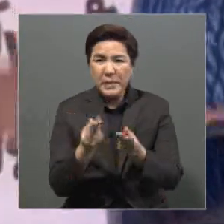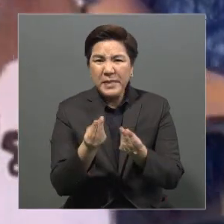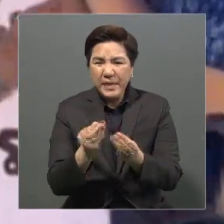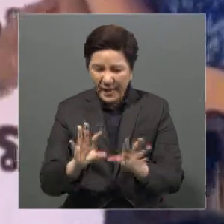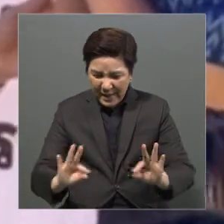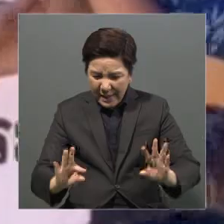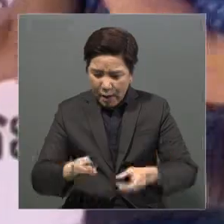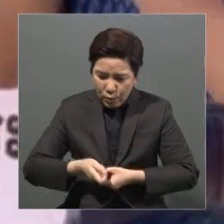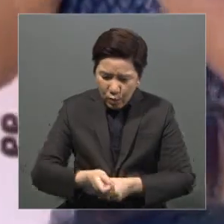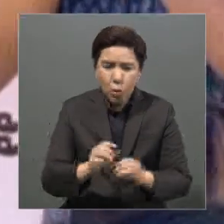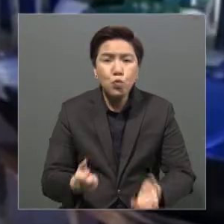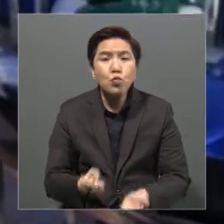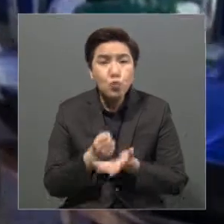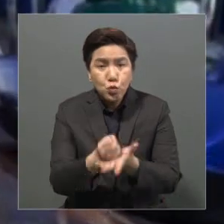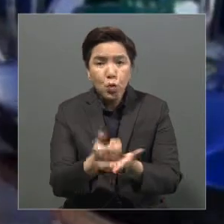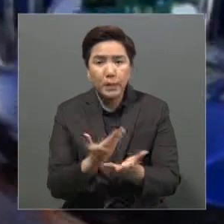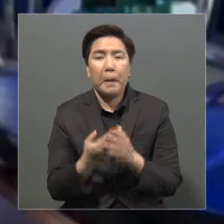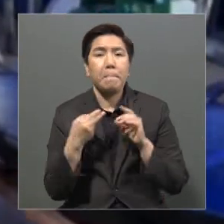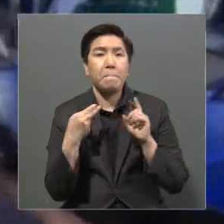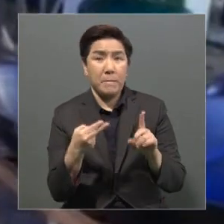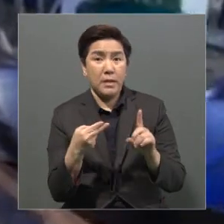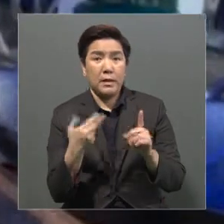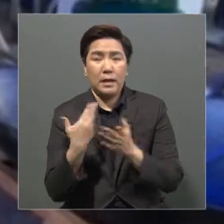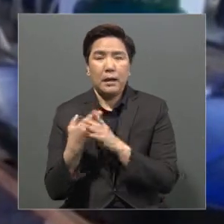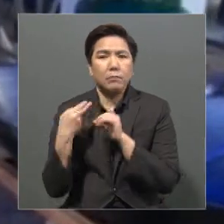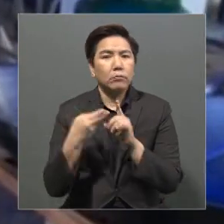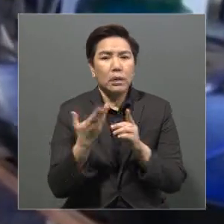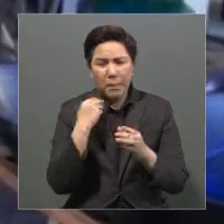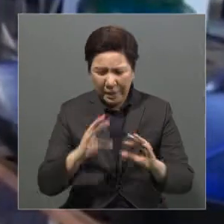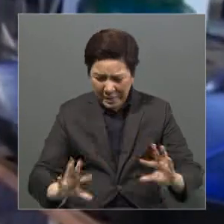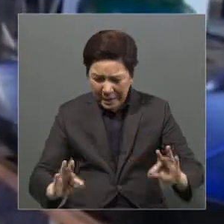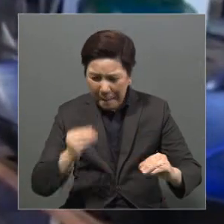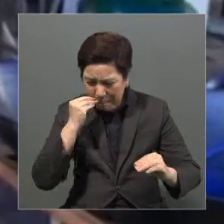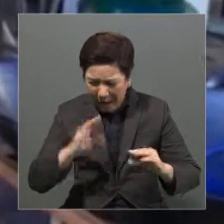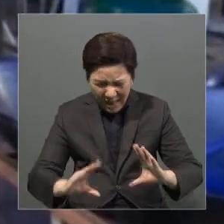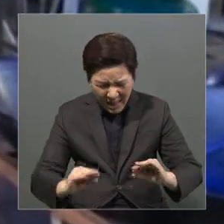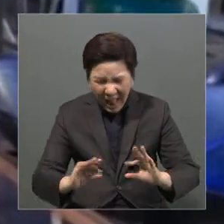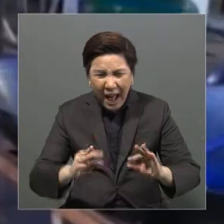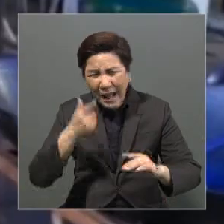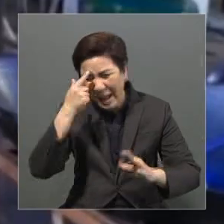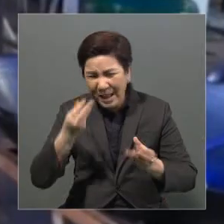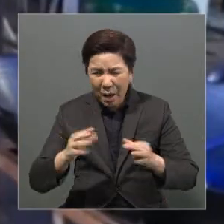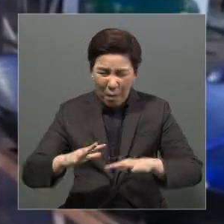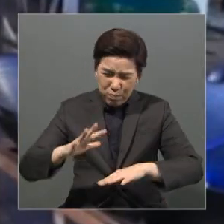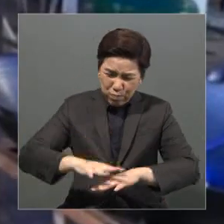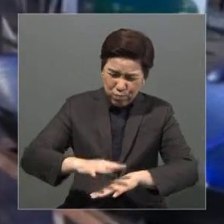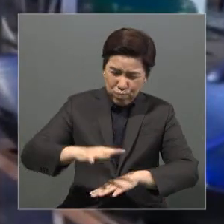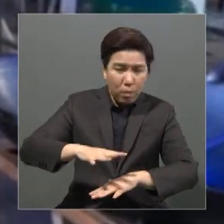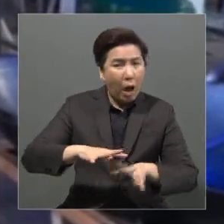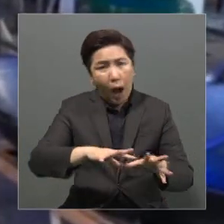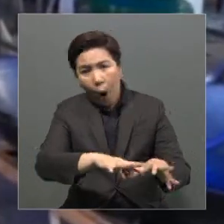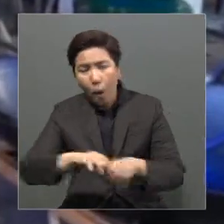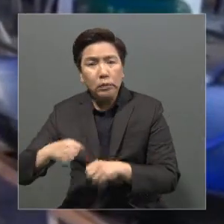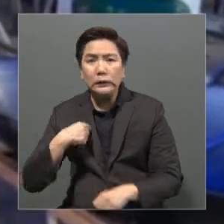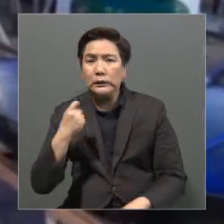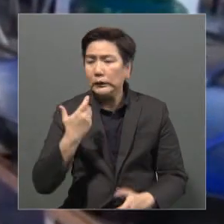โครเรือนละ 10,000บาทค่ะ 10,000บาทที่จะได้เนี่ยคือหมายความว่าในส่วนของพี่น้องประชาชนที่มีดินโคลนอยู่ในบ้านแล้วตัว